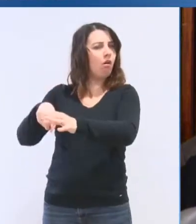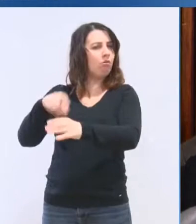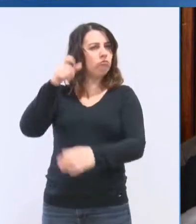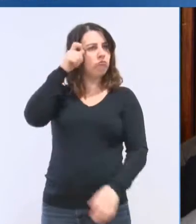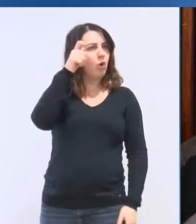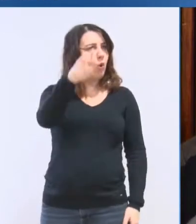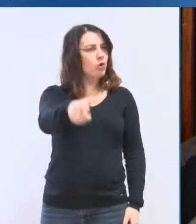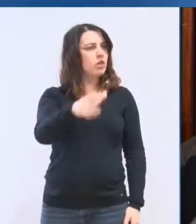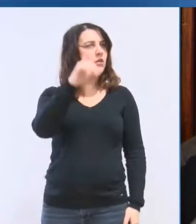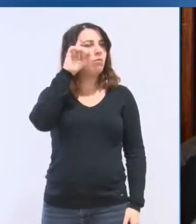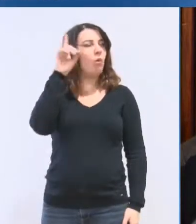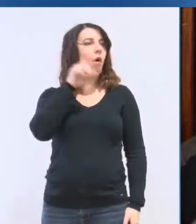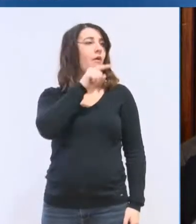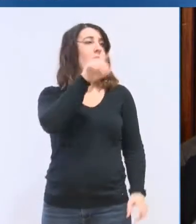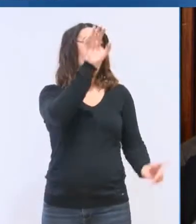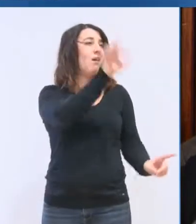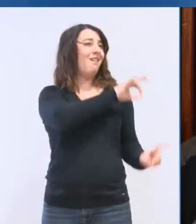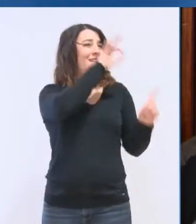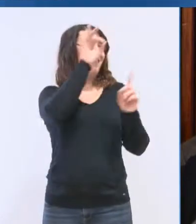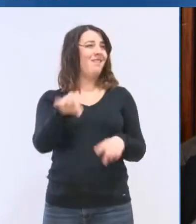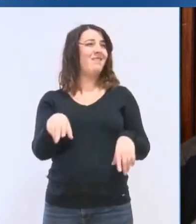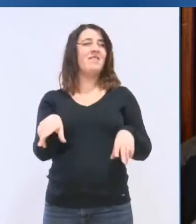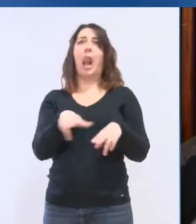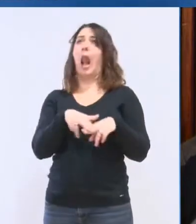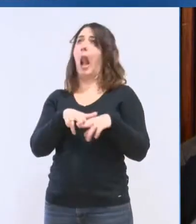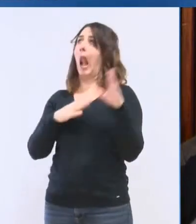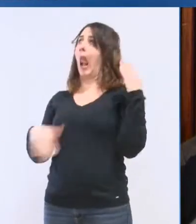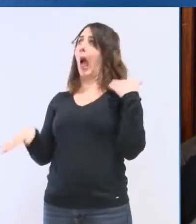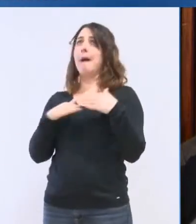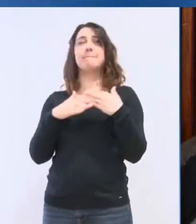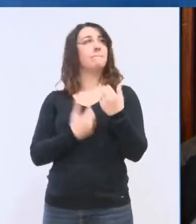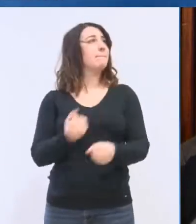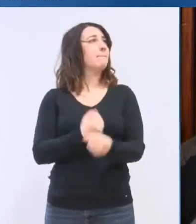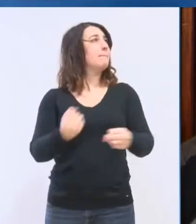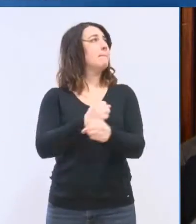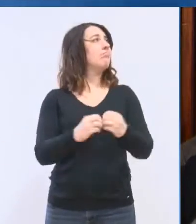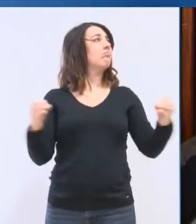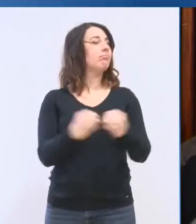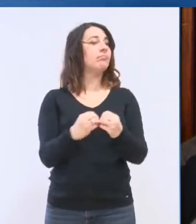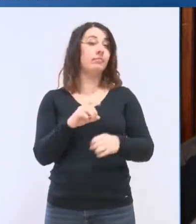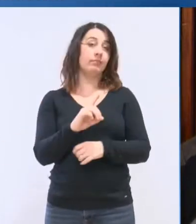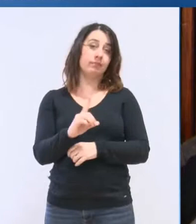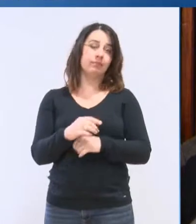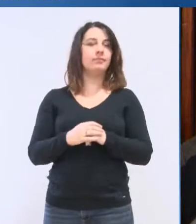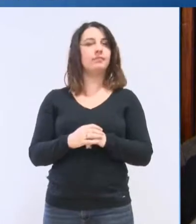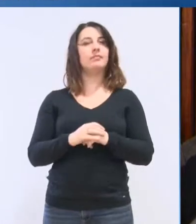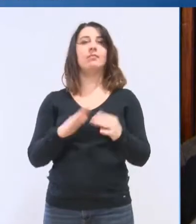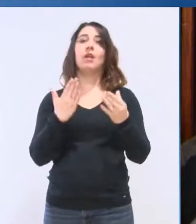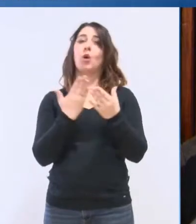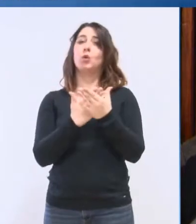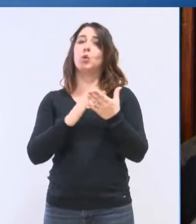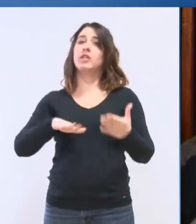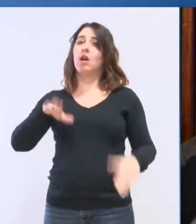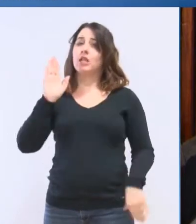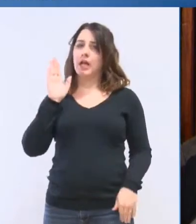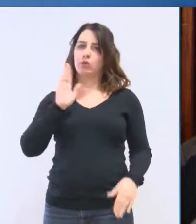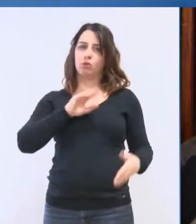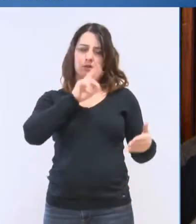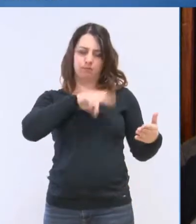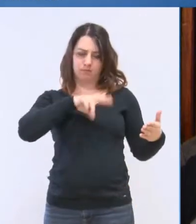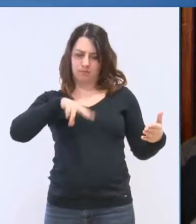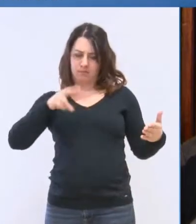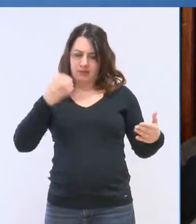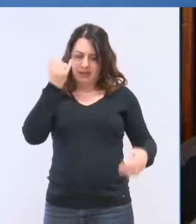que vous n'êtes pas arrivé sur une terre vierge. Alors, regardons le dossier de candidature. Vous énumérez des